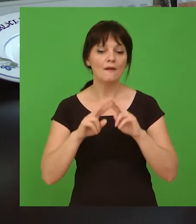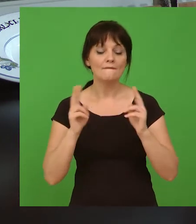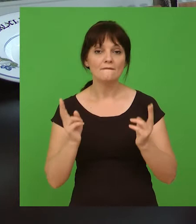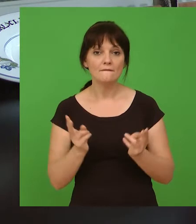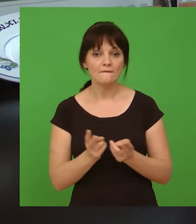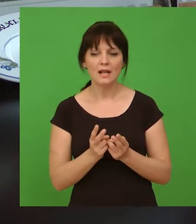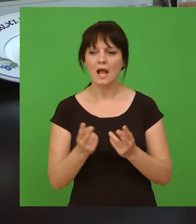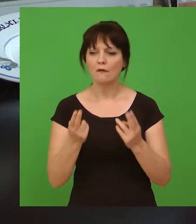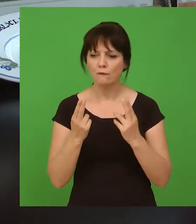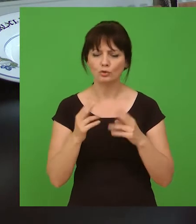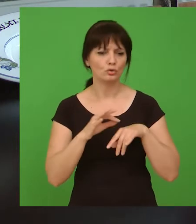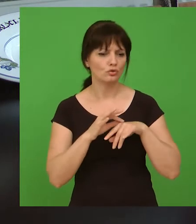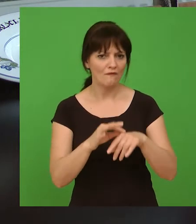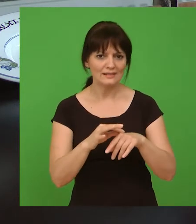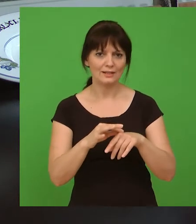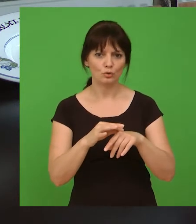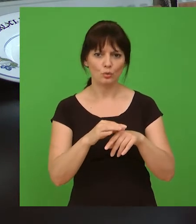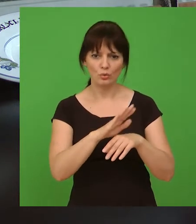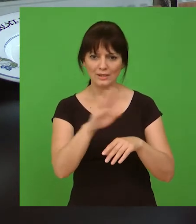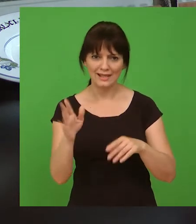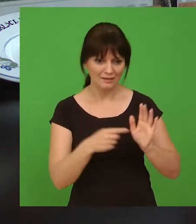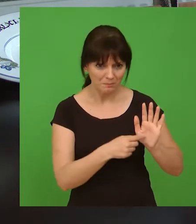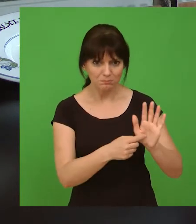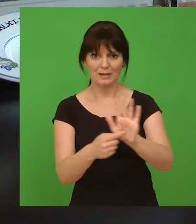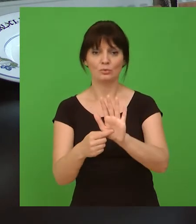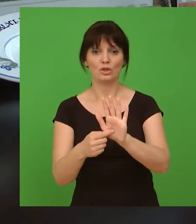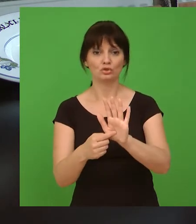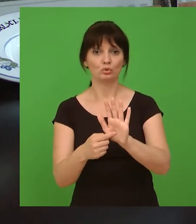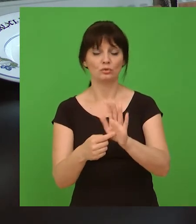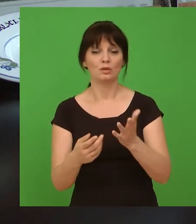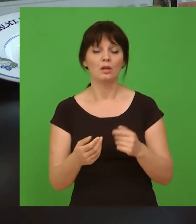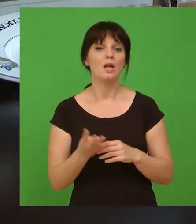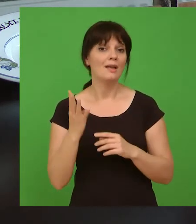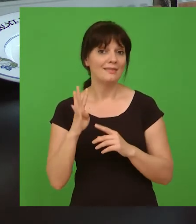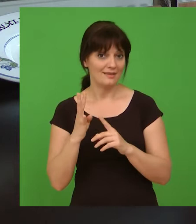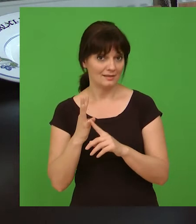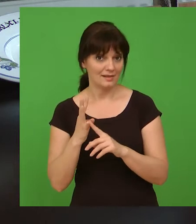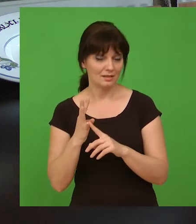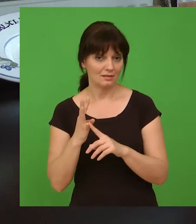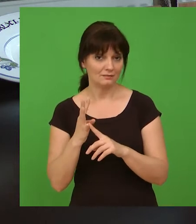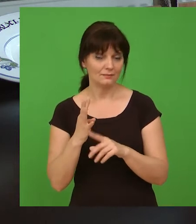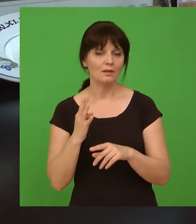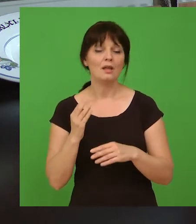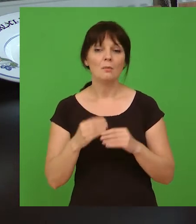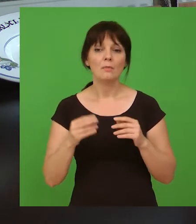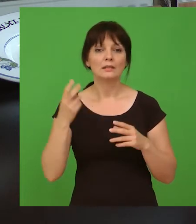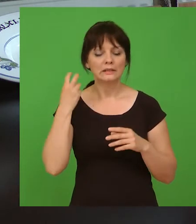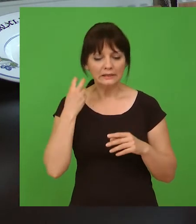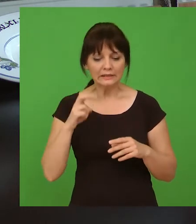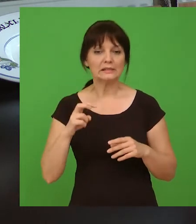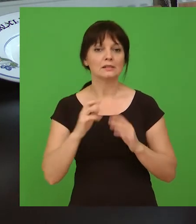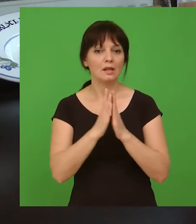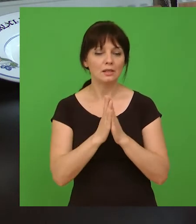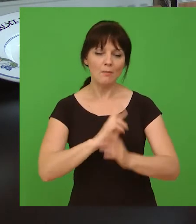fontos, befolyásos vezetői elé tárjuk ezeket a kérdéseket. Negyedszer azért, mert hiszünk az ima